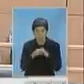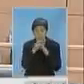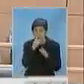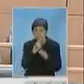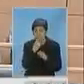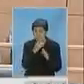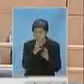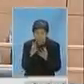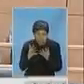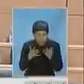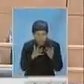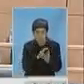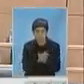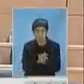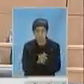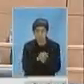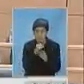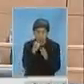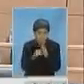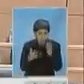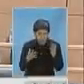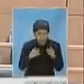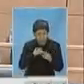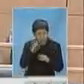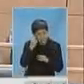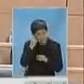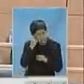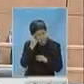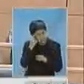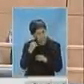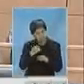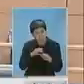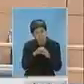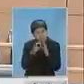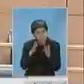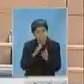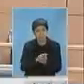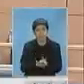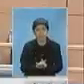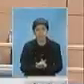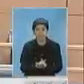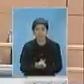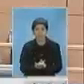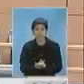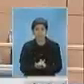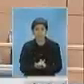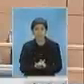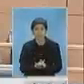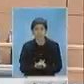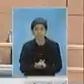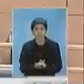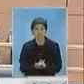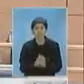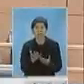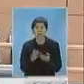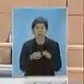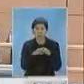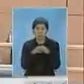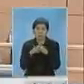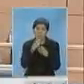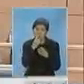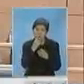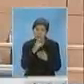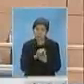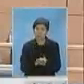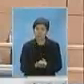แดงไม่มีและไม่ไม่มีใครเคยคิดว่าจะมีแต่เกิดคนเสื้อแดง